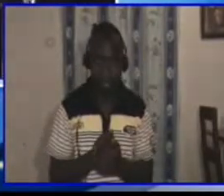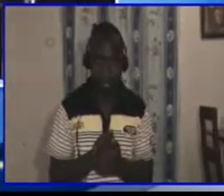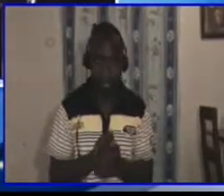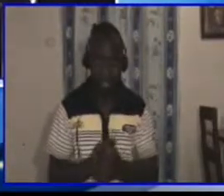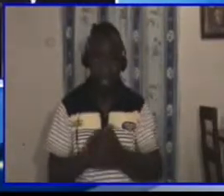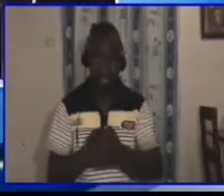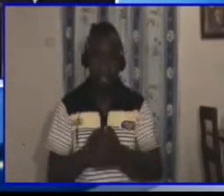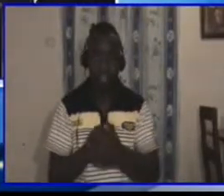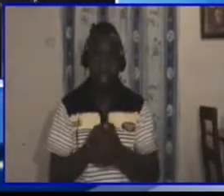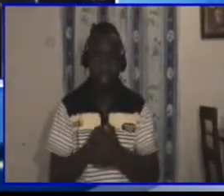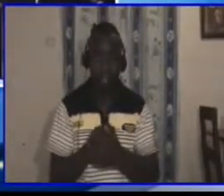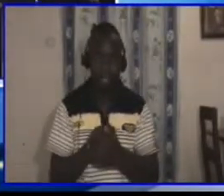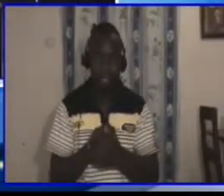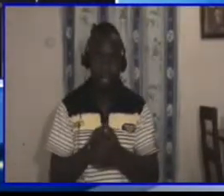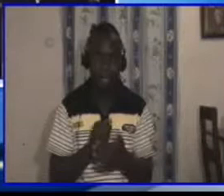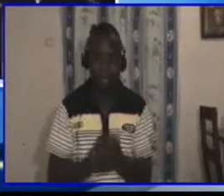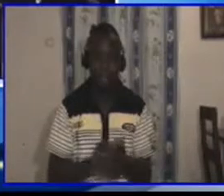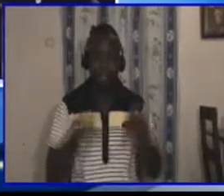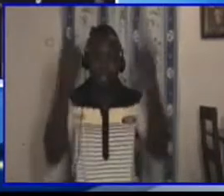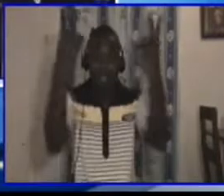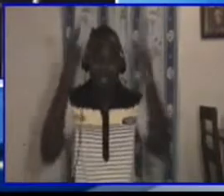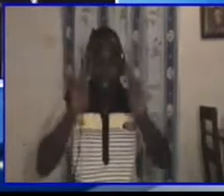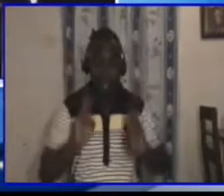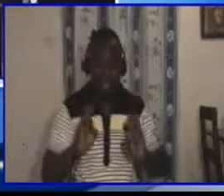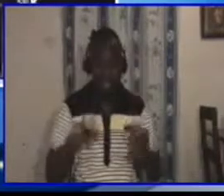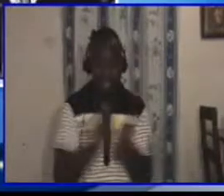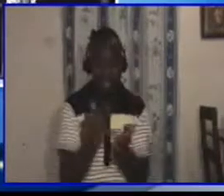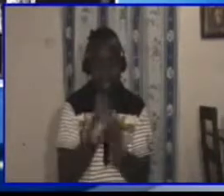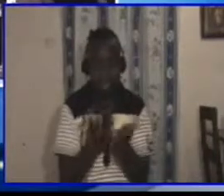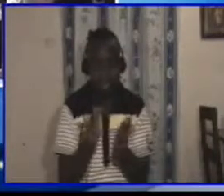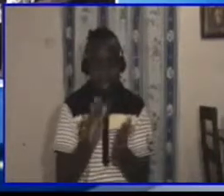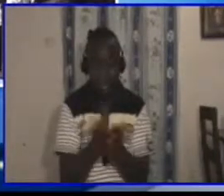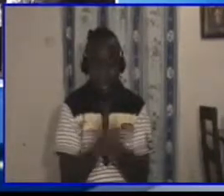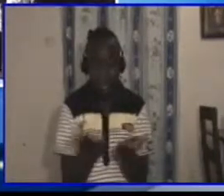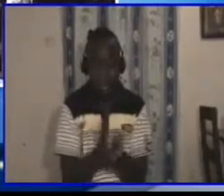un incredulo ha scritto questo libro